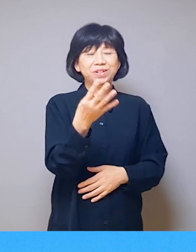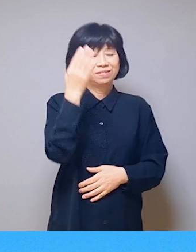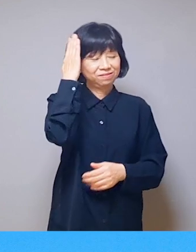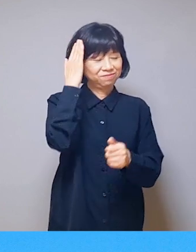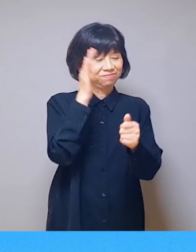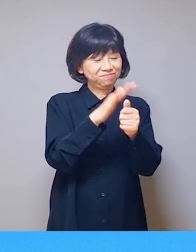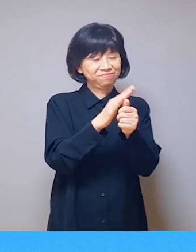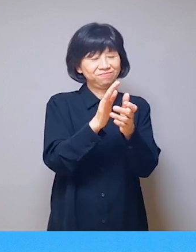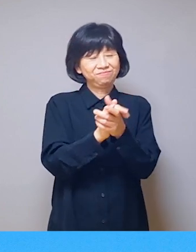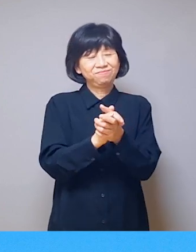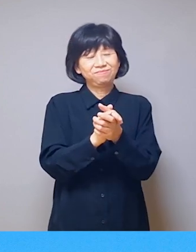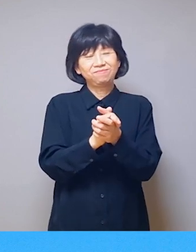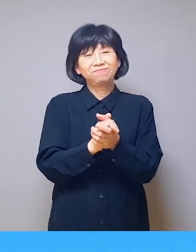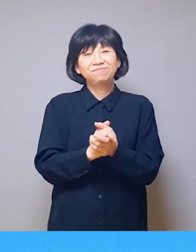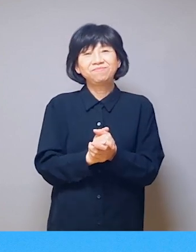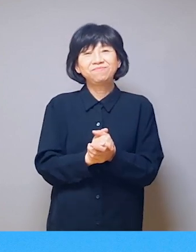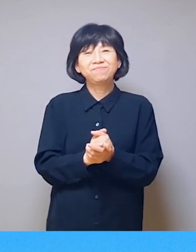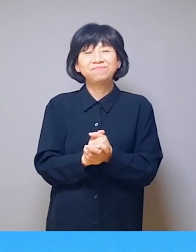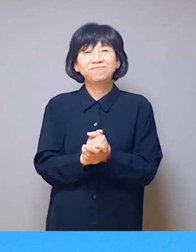얹고